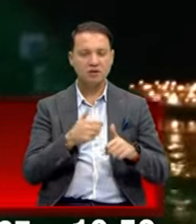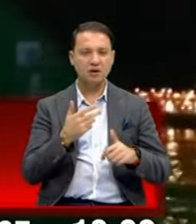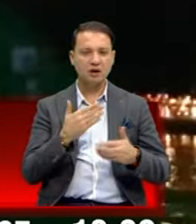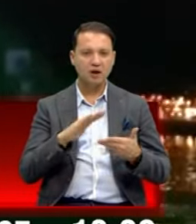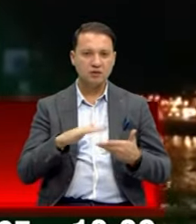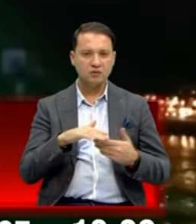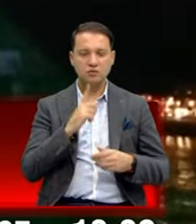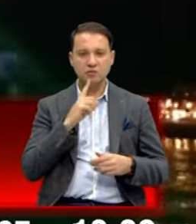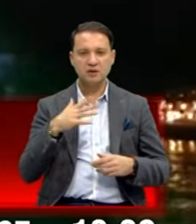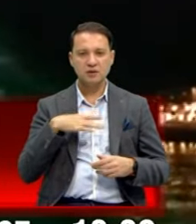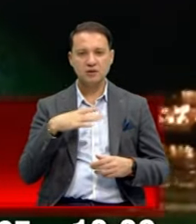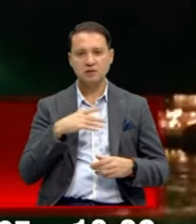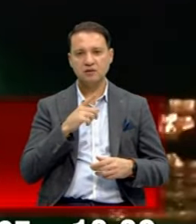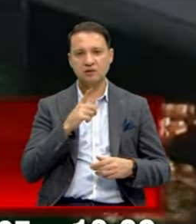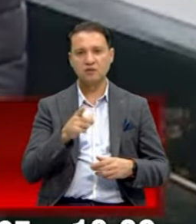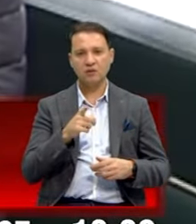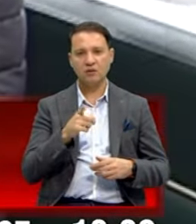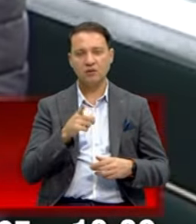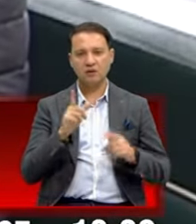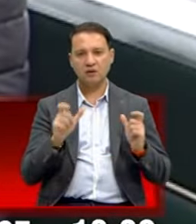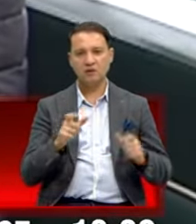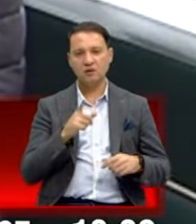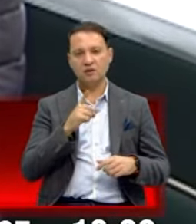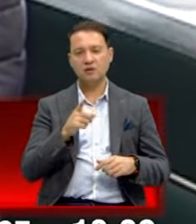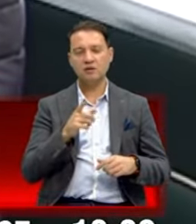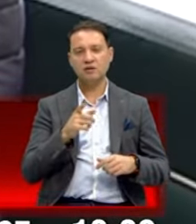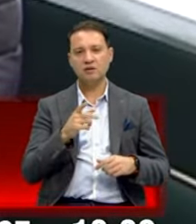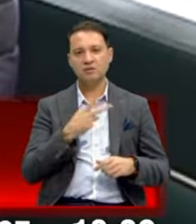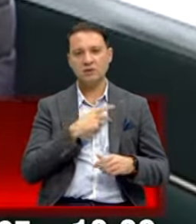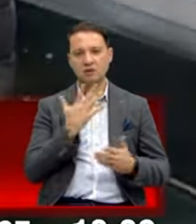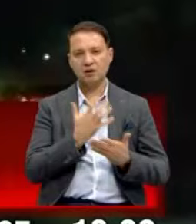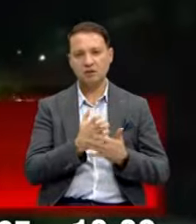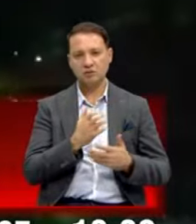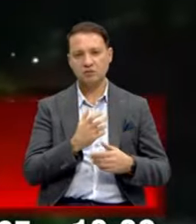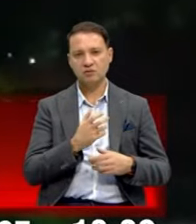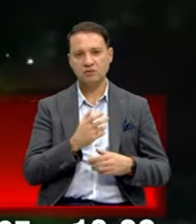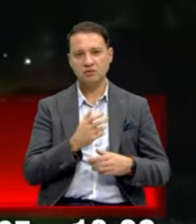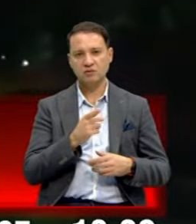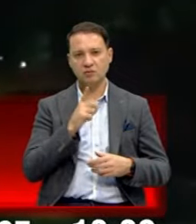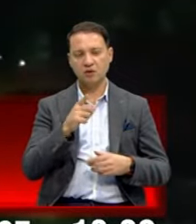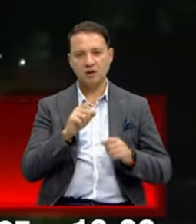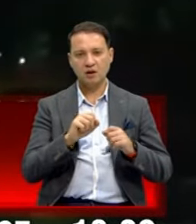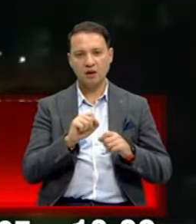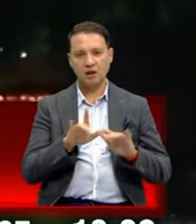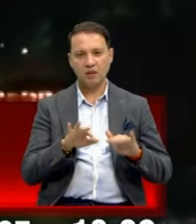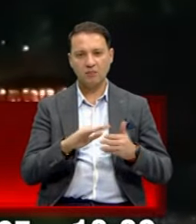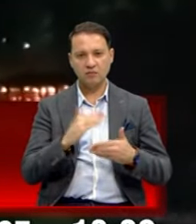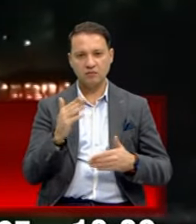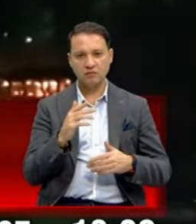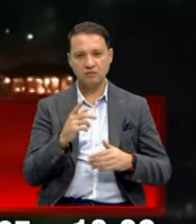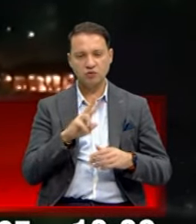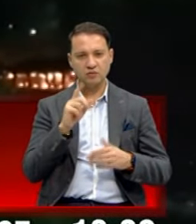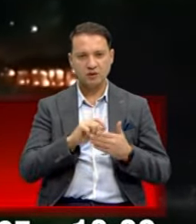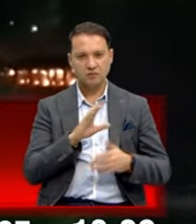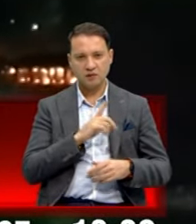işte arkadaşına söylemek istediklerini orada biz kaydediyoruz. Yine bu laptop sistemiyle. Var mı enteresan